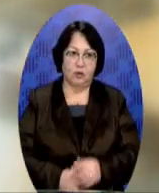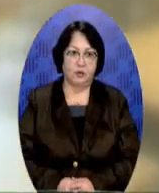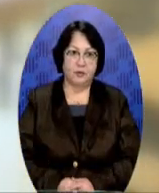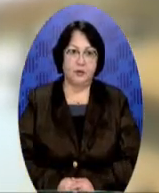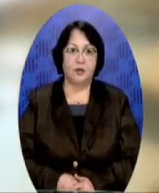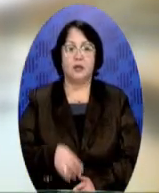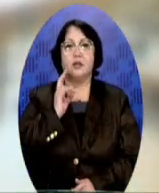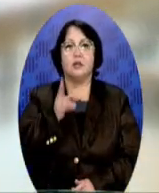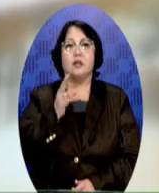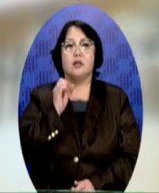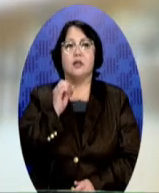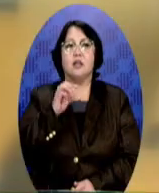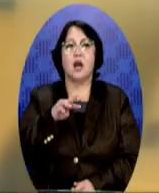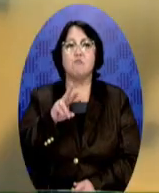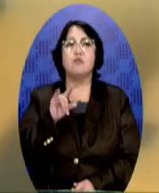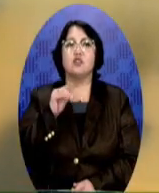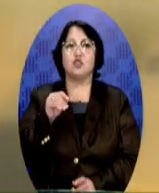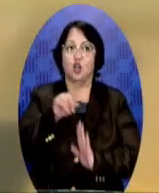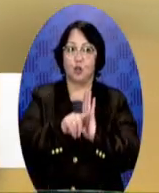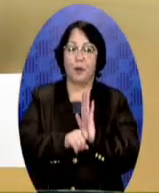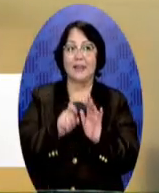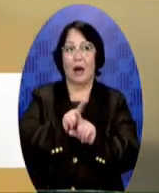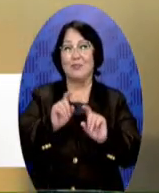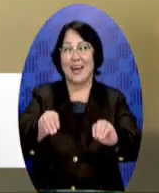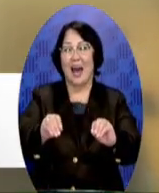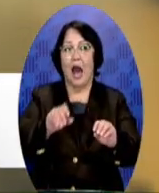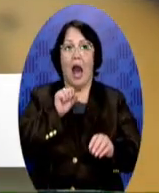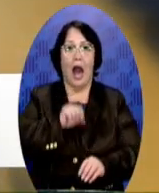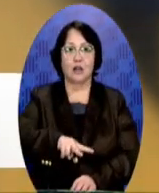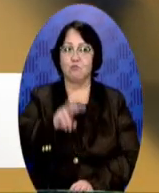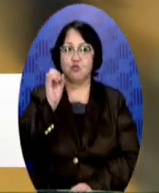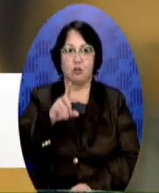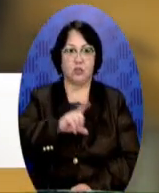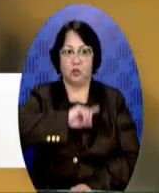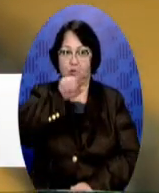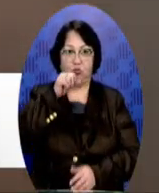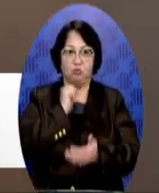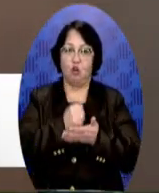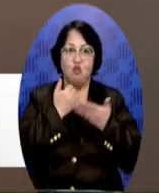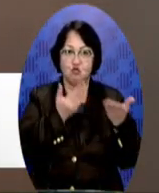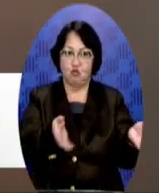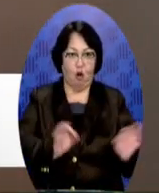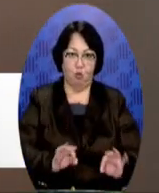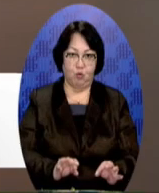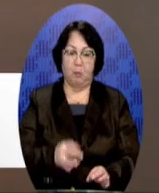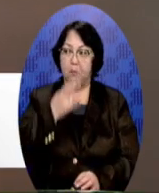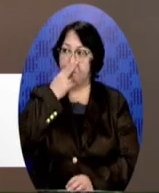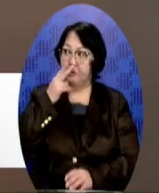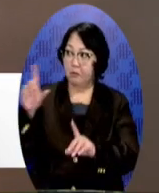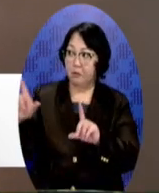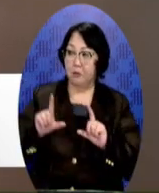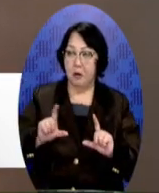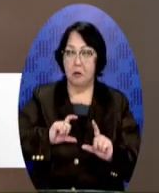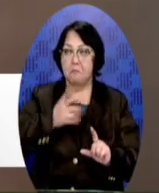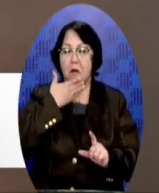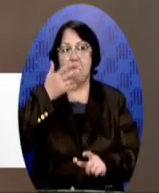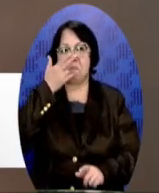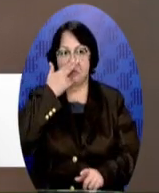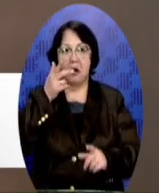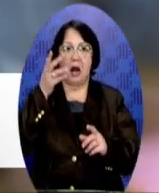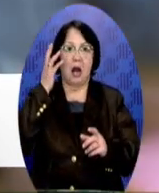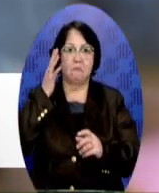Кембрижийн хөтөлбөр хэрэгжүүлж байгаа гих сургуулиуд аль бие усны зөвшөөрлөгөөс гадна Кембрижийн хөтөлбөрийн сургалтанд хамрагдаагүй багшийн мэрэгжилгүй